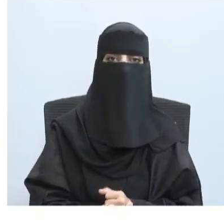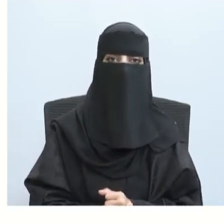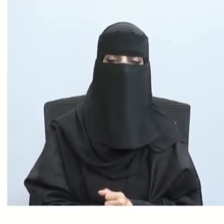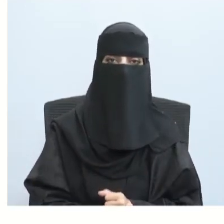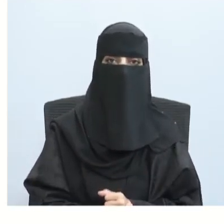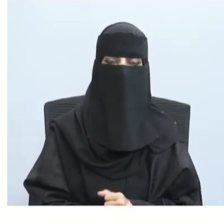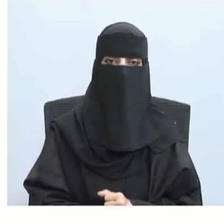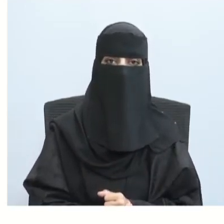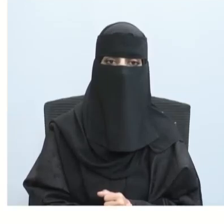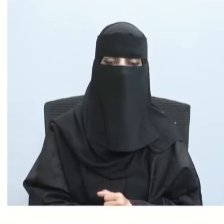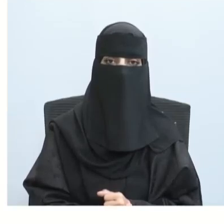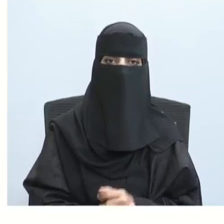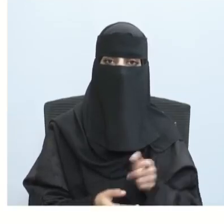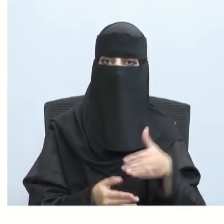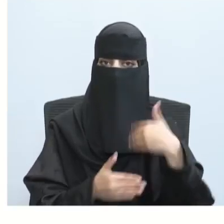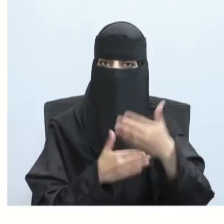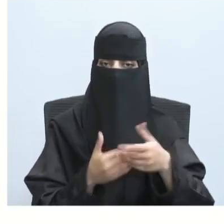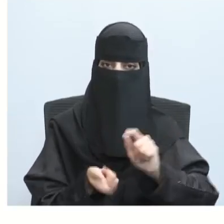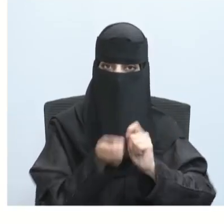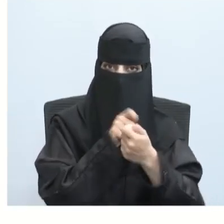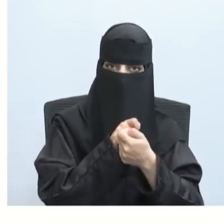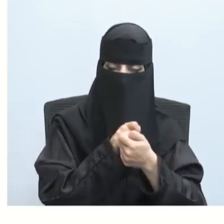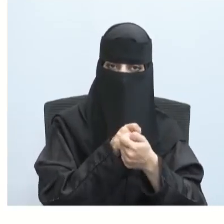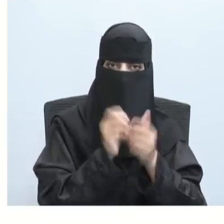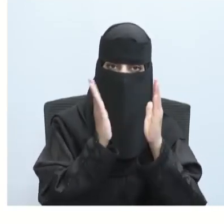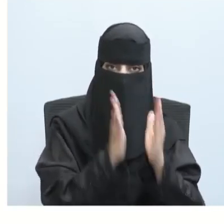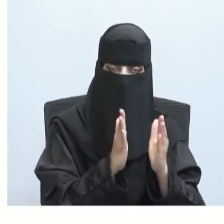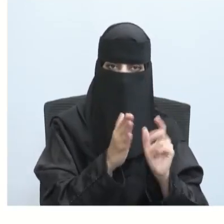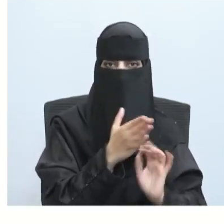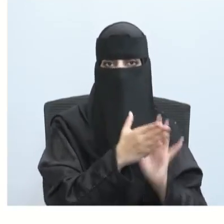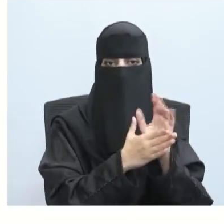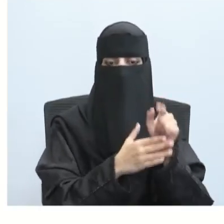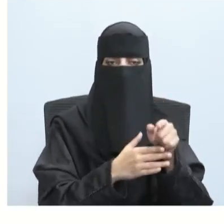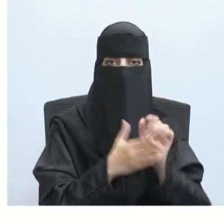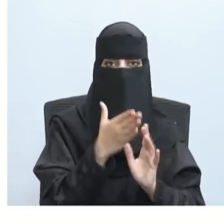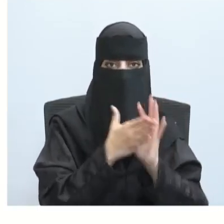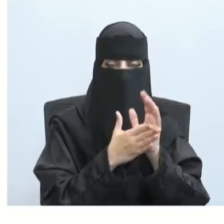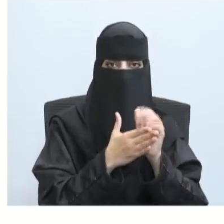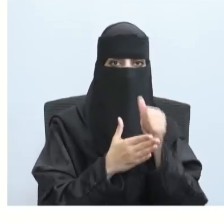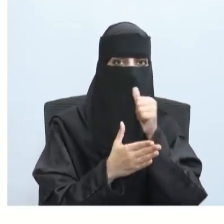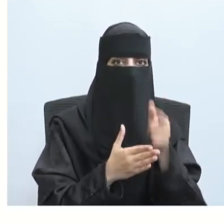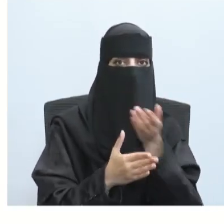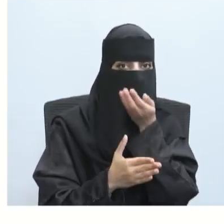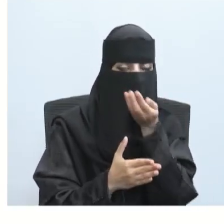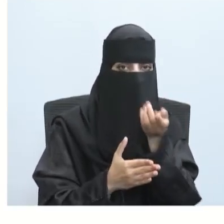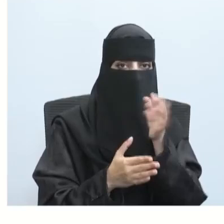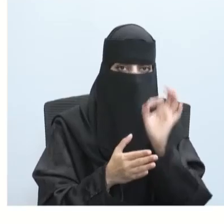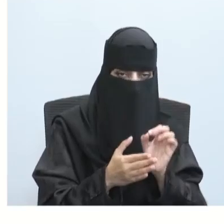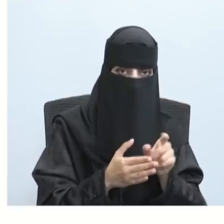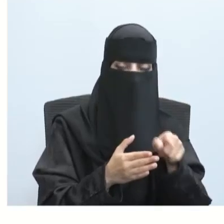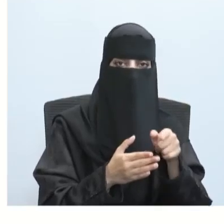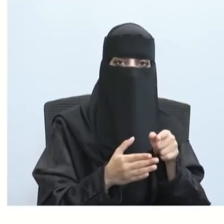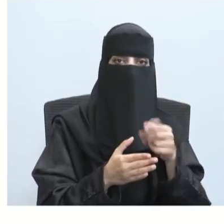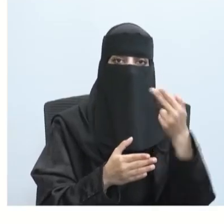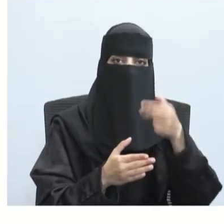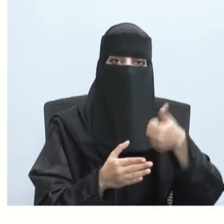الماده وبالتالي تحولت الى الحاله الغازيه فبخار الماء هو يعتبر غاز تتحرك